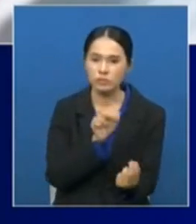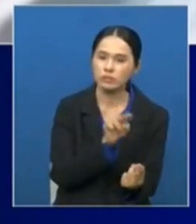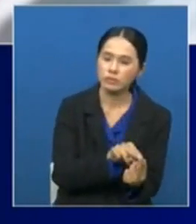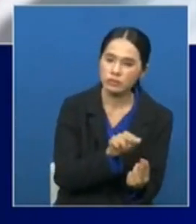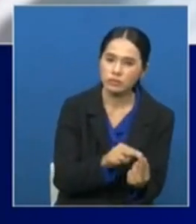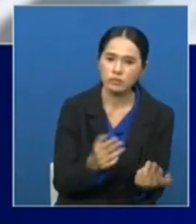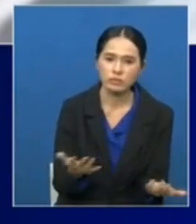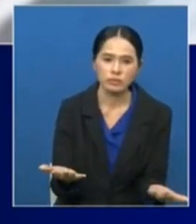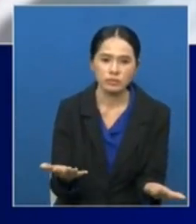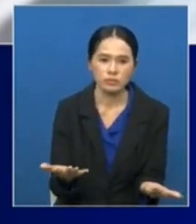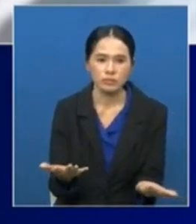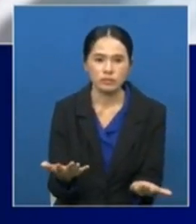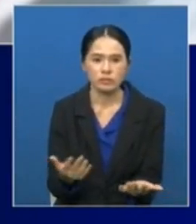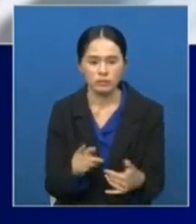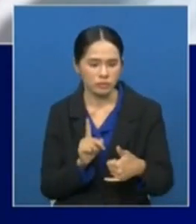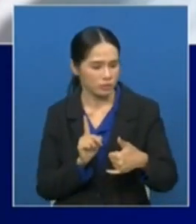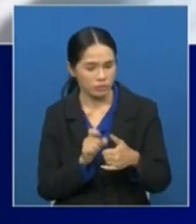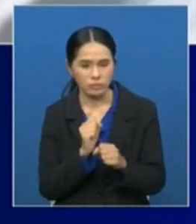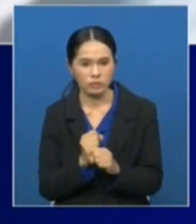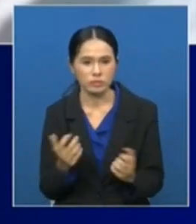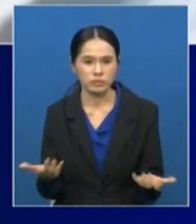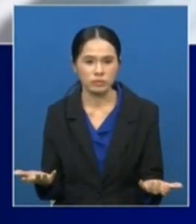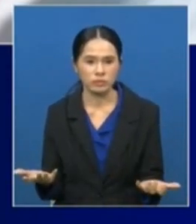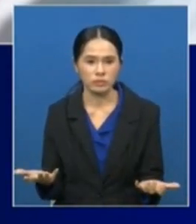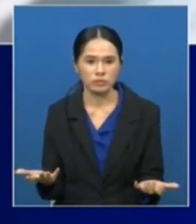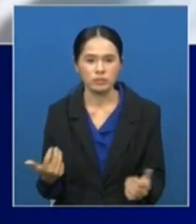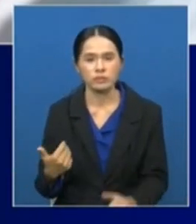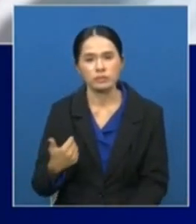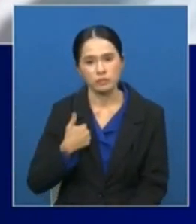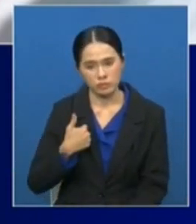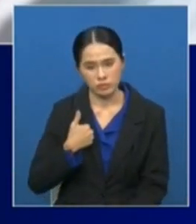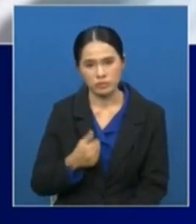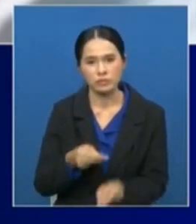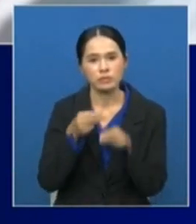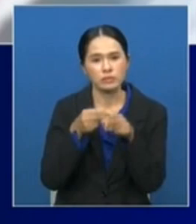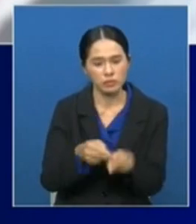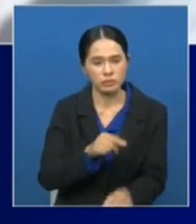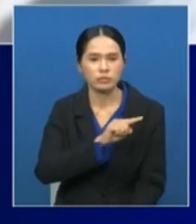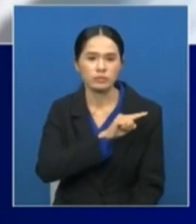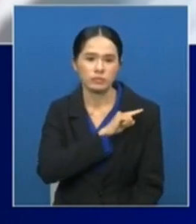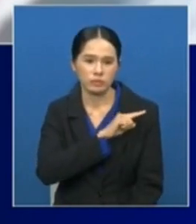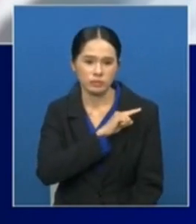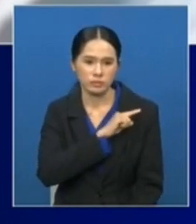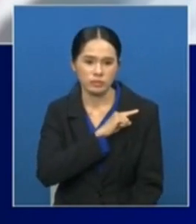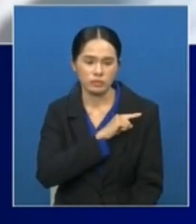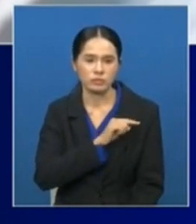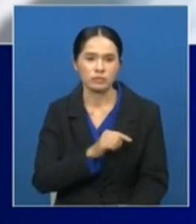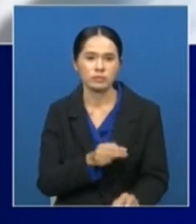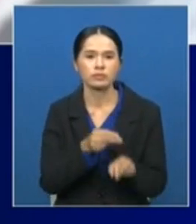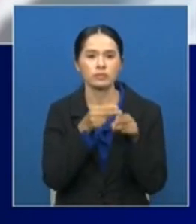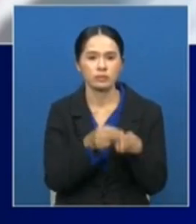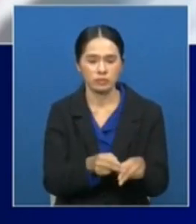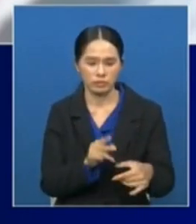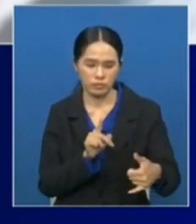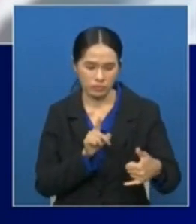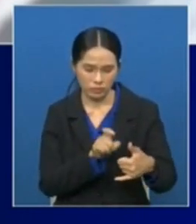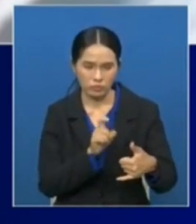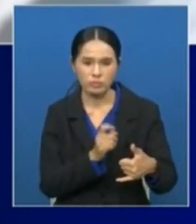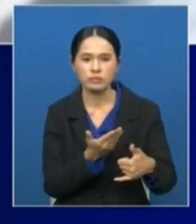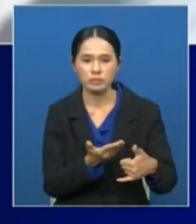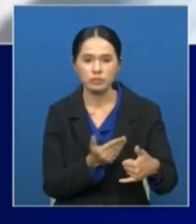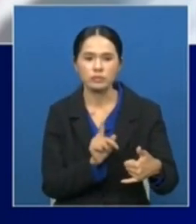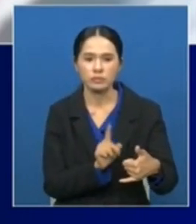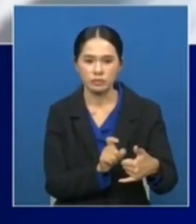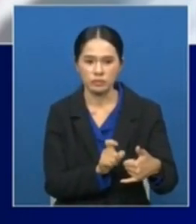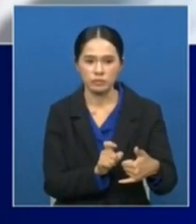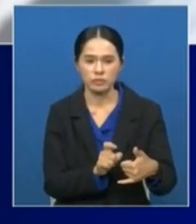ตำรวจจะสอบปากคำยังไงอ่ะ ก็ต้องมีสหวิชาชีพแล้วก็เจ้าหน้าที่ อาจจะเฉพาะทางที่มาร่วมพูดคุยด้วย